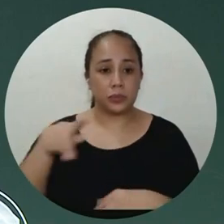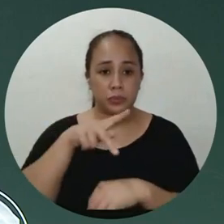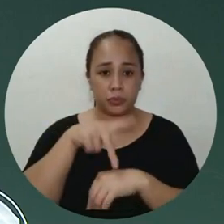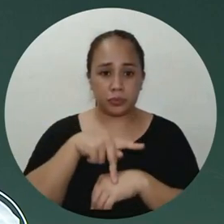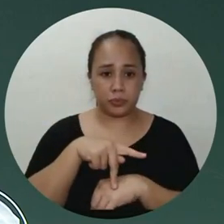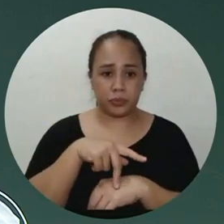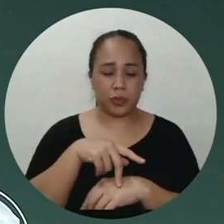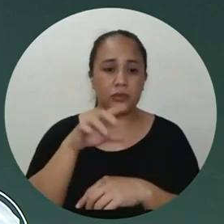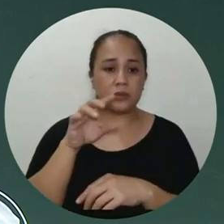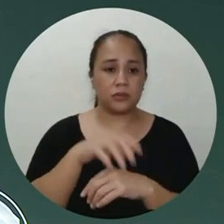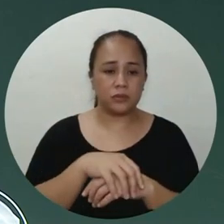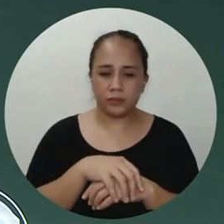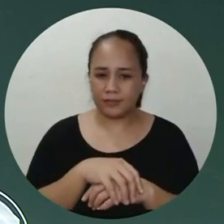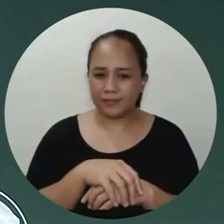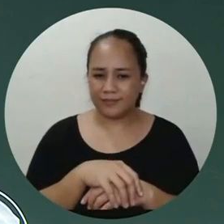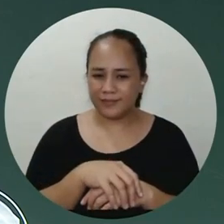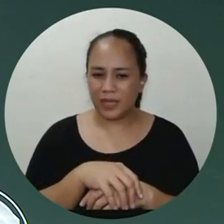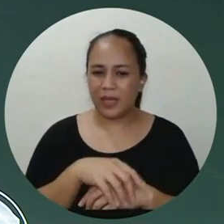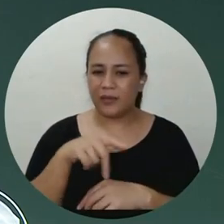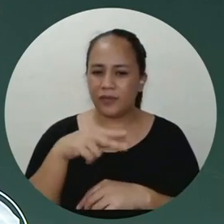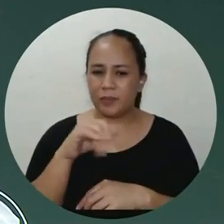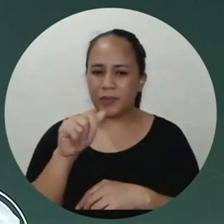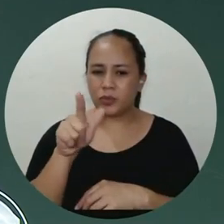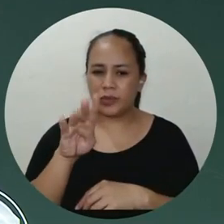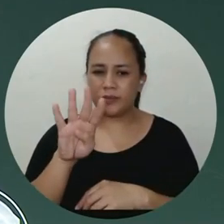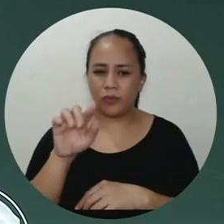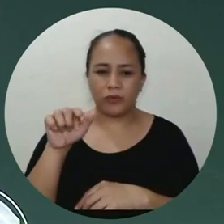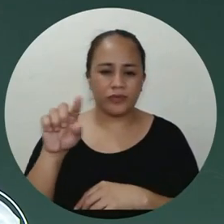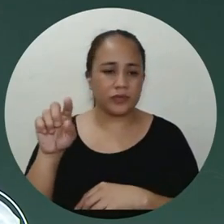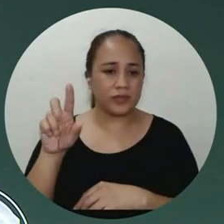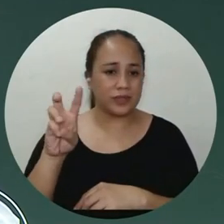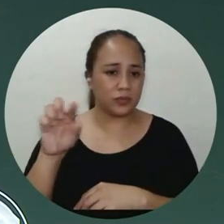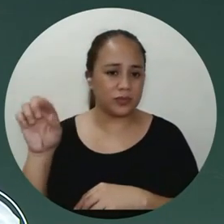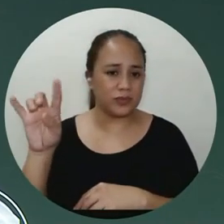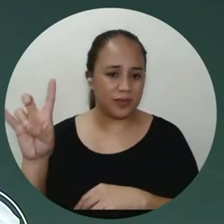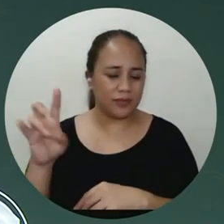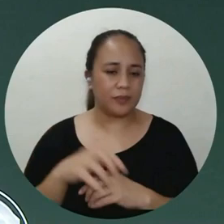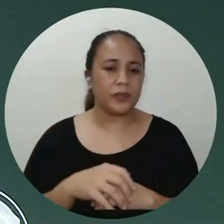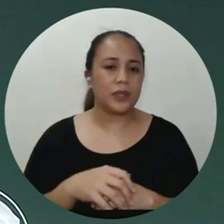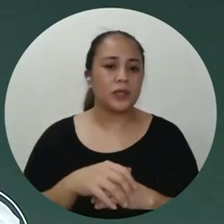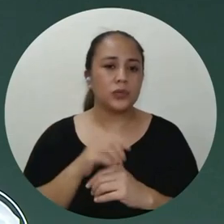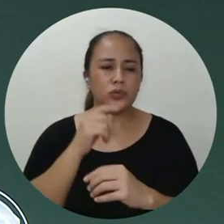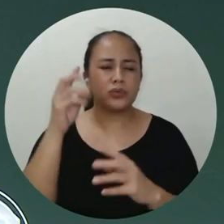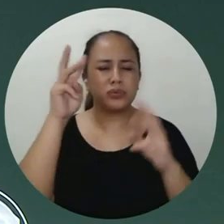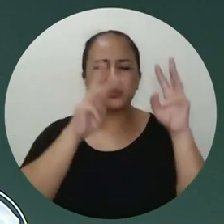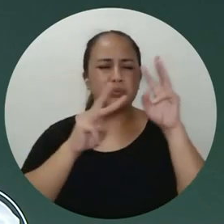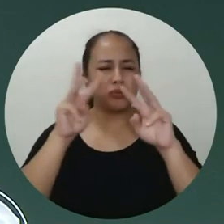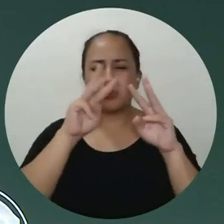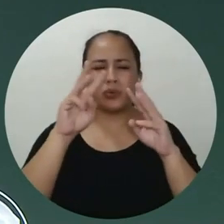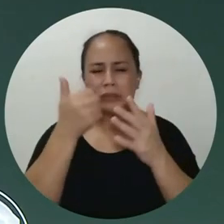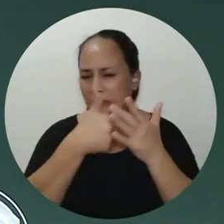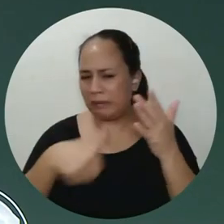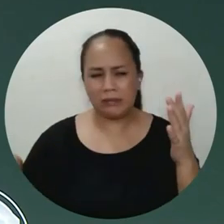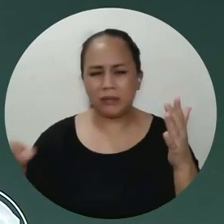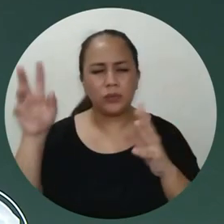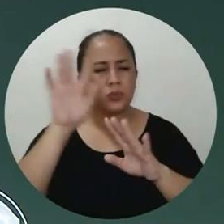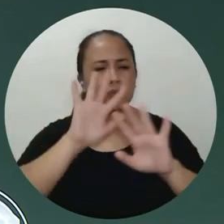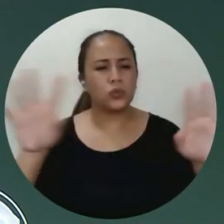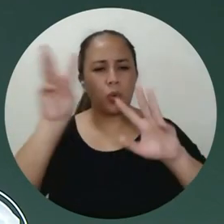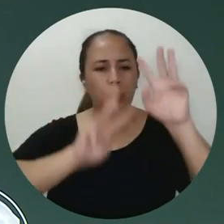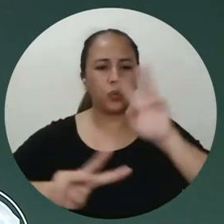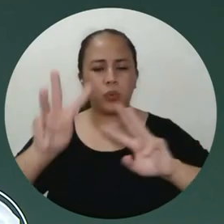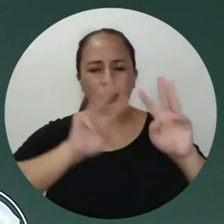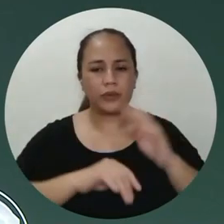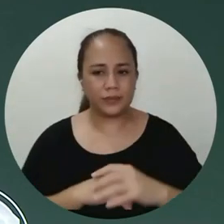7. 아무것도 염려하지 말고 그랬어요. He said do not be anxious about anything. 그러니까 다시 말하면